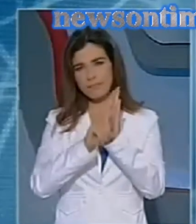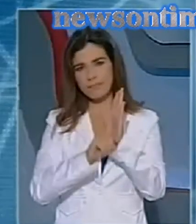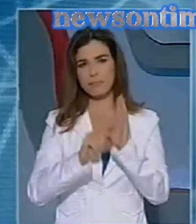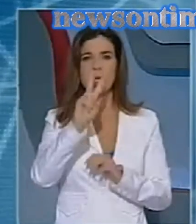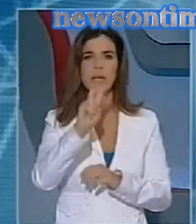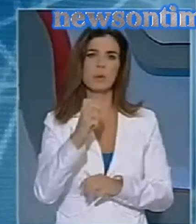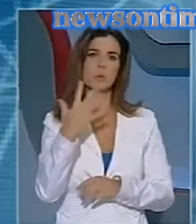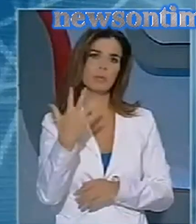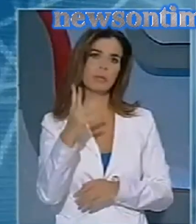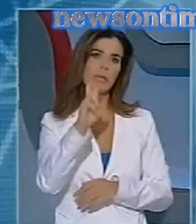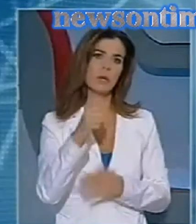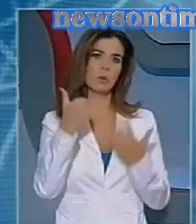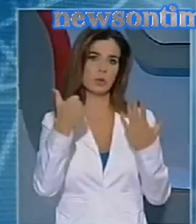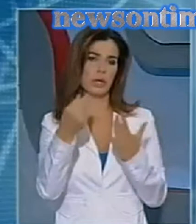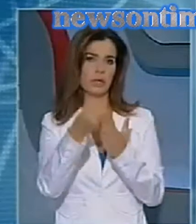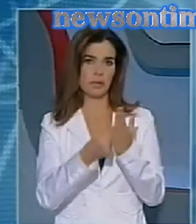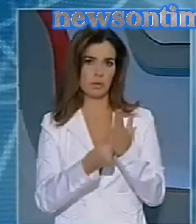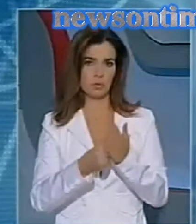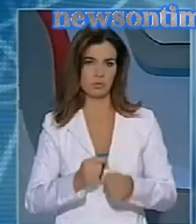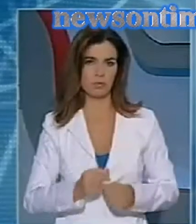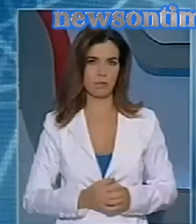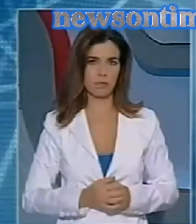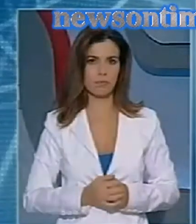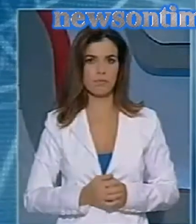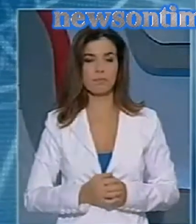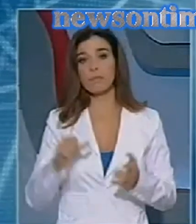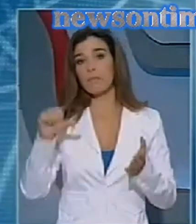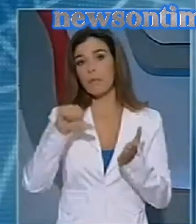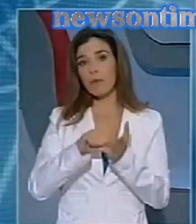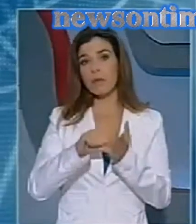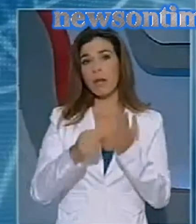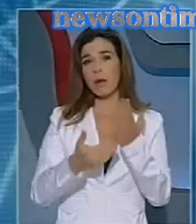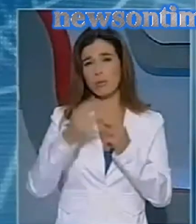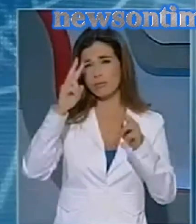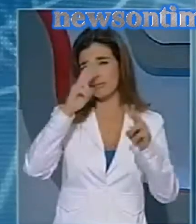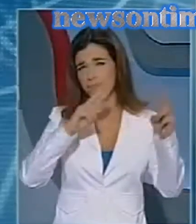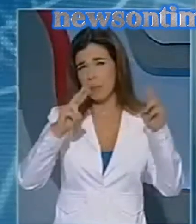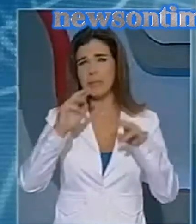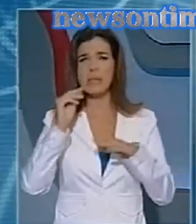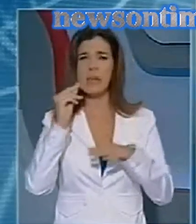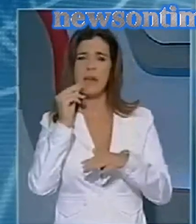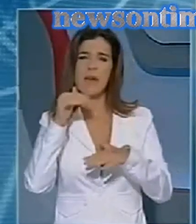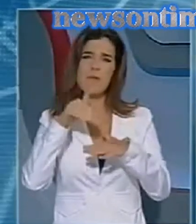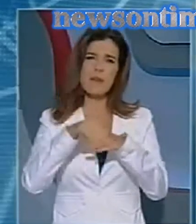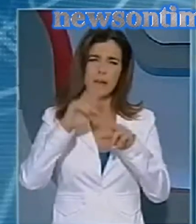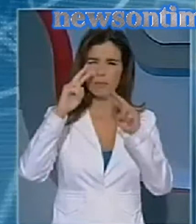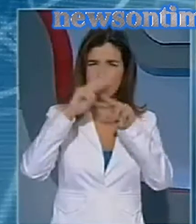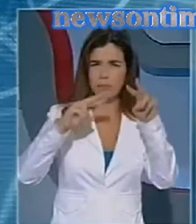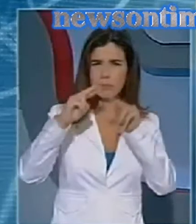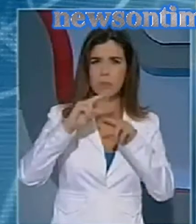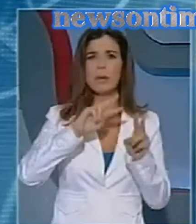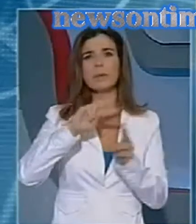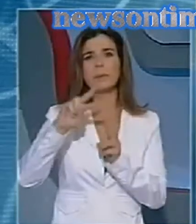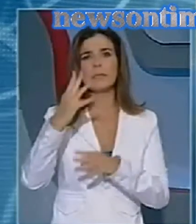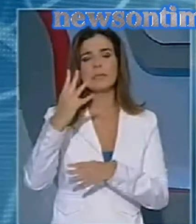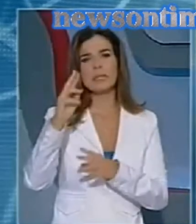σε πτώση θα βρεθεί στα υπηρετικά στους 25-26 βαθμούς Κελσίου. Στην Αττική περιμένουμε νεφώσεις που προς το βράδυ θα πυκνώσουν, δυτικούς ανέμους 4 με